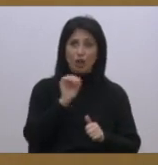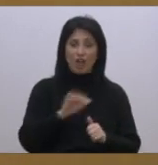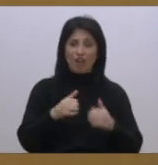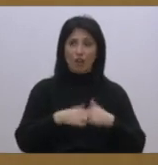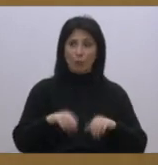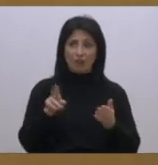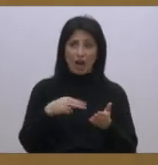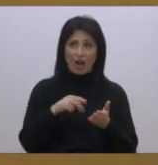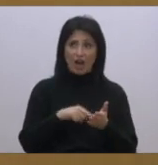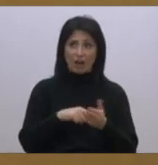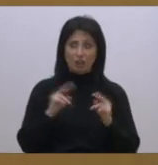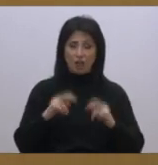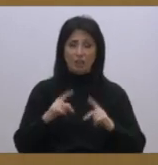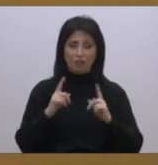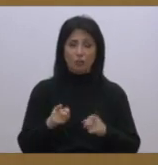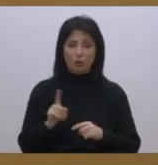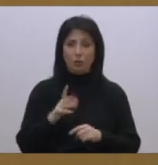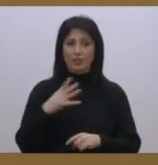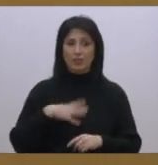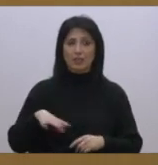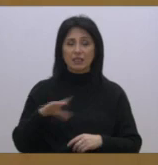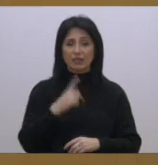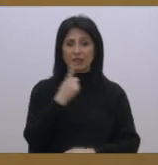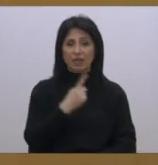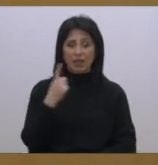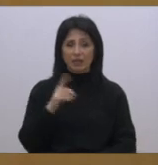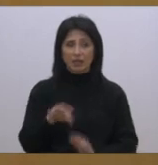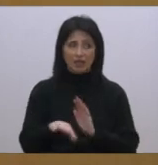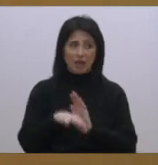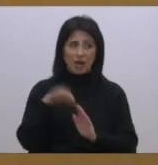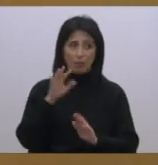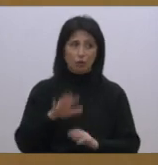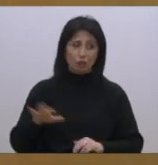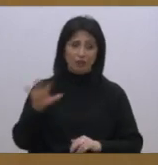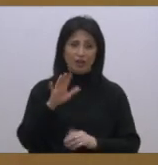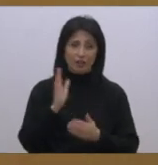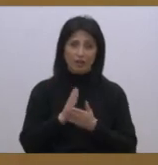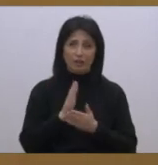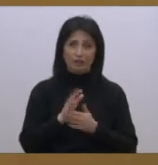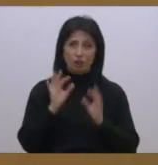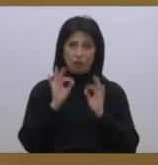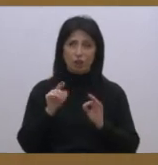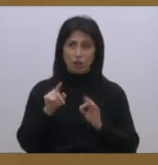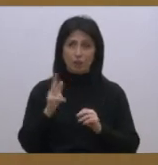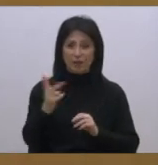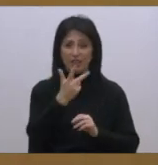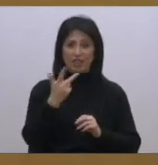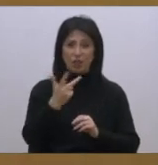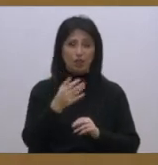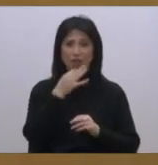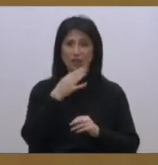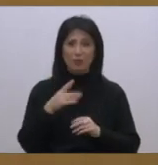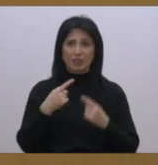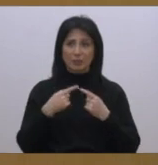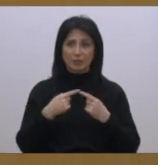ევროკომისიის ანგარიშებით ადასტურებს, რომ საქართველო ერთ-ერთი გამორჩეული ქვეყანა არის, სწორედ ამ ტრიოში იქნება თუ ნებისმიერ